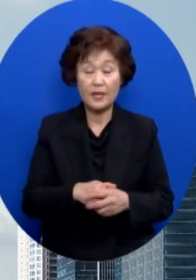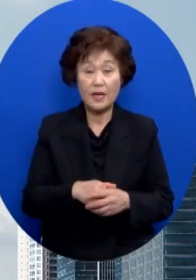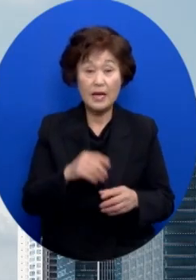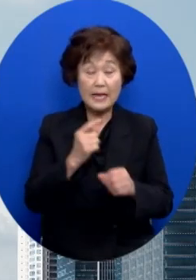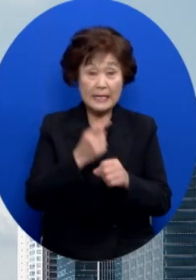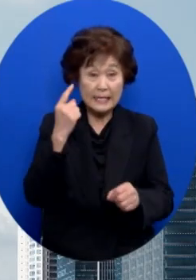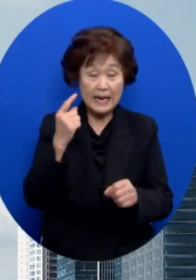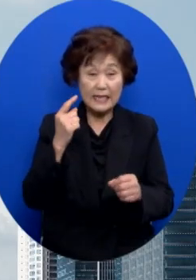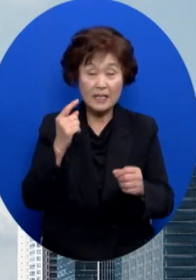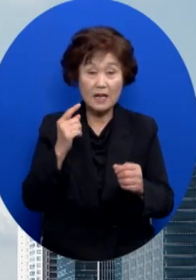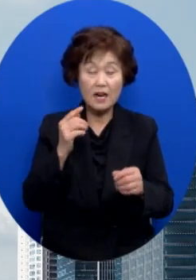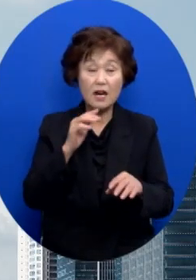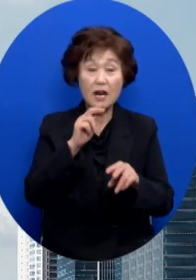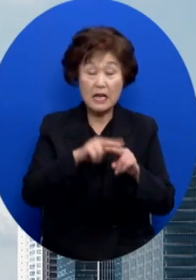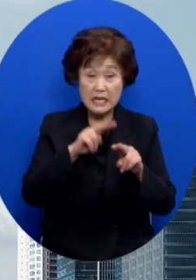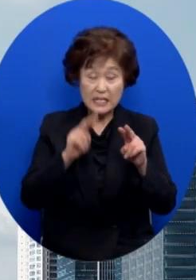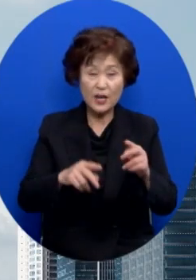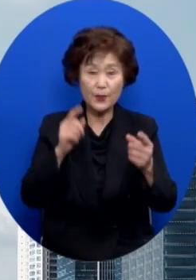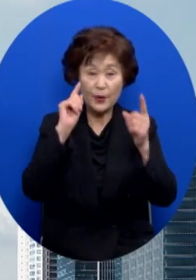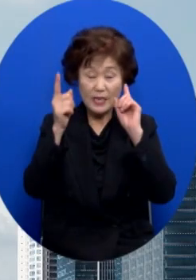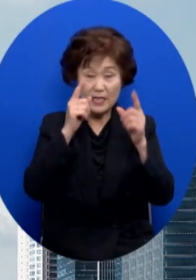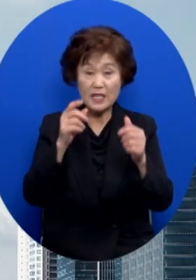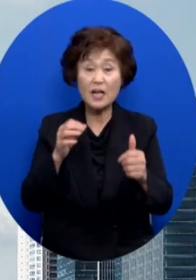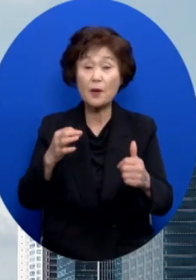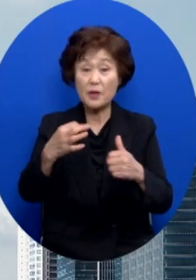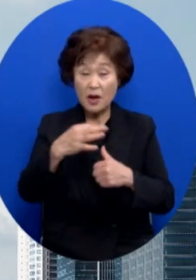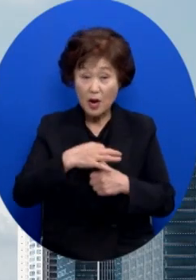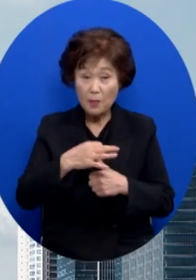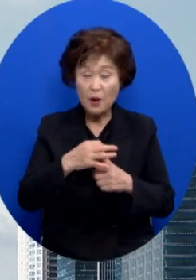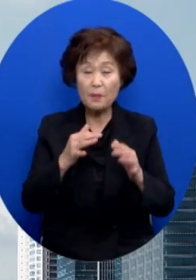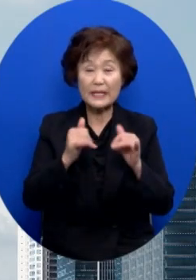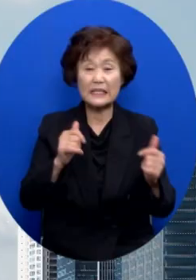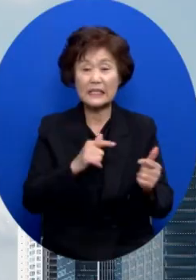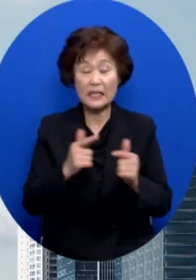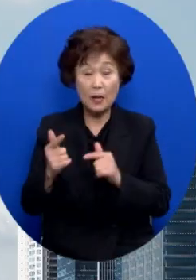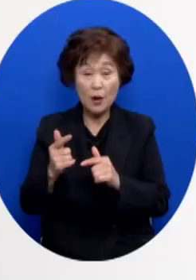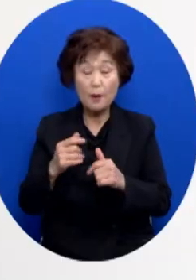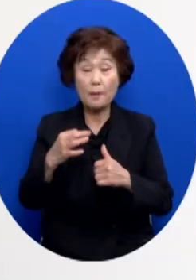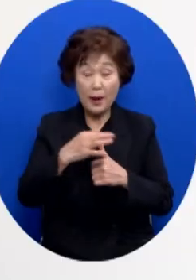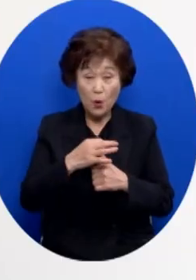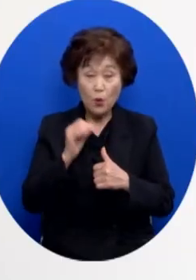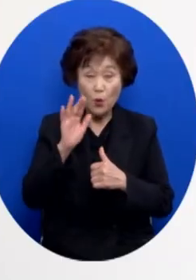지난해 실업급여 수급자의 재취업률이 30%를 기록했습니다.